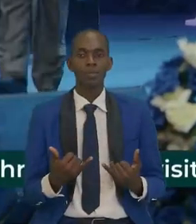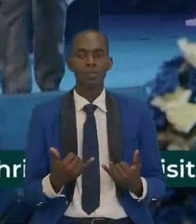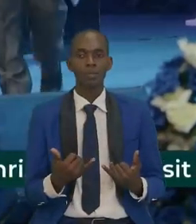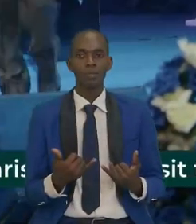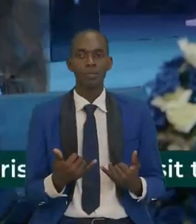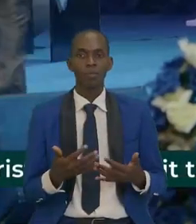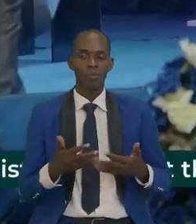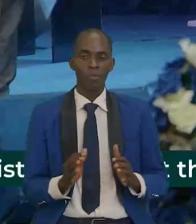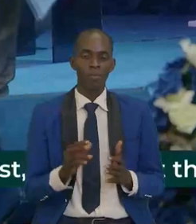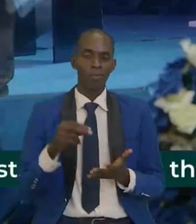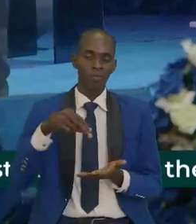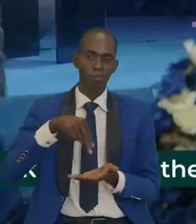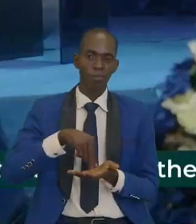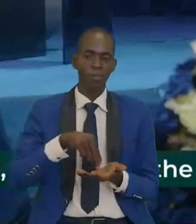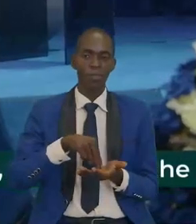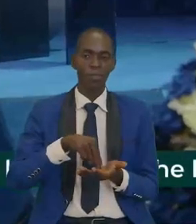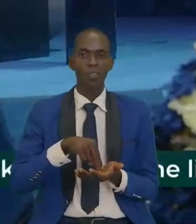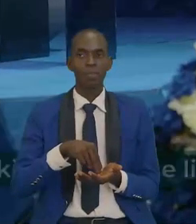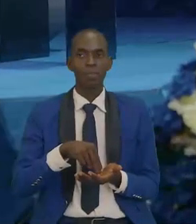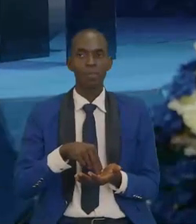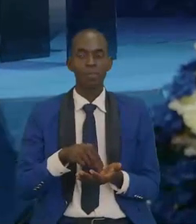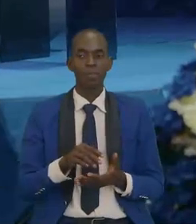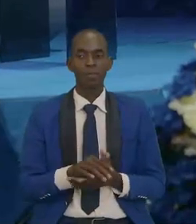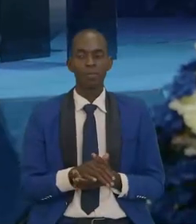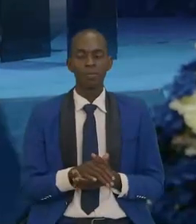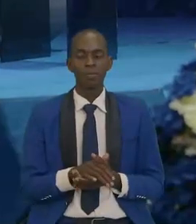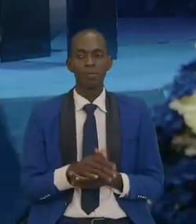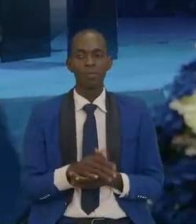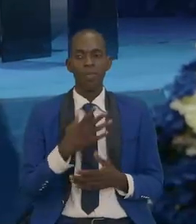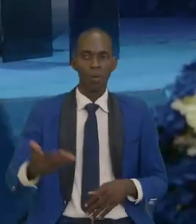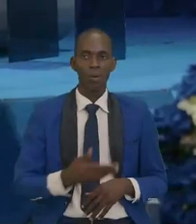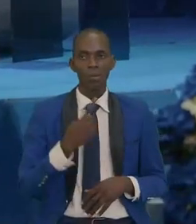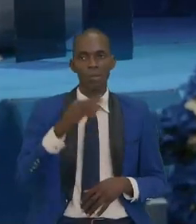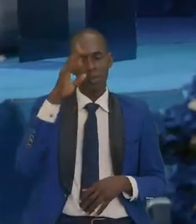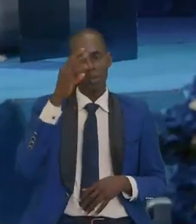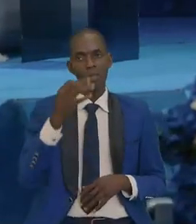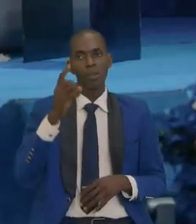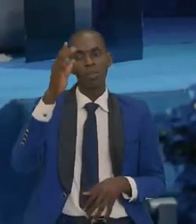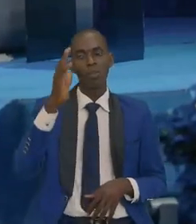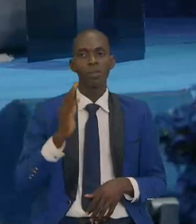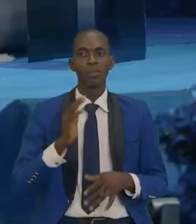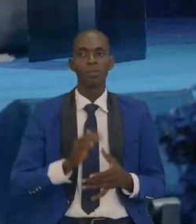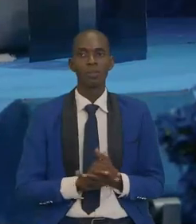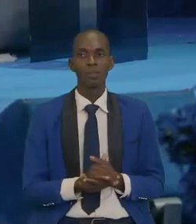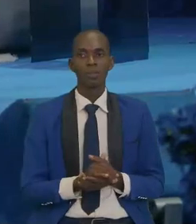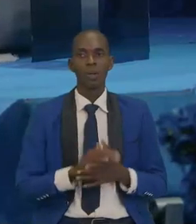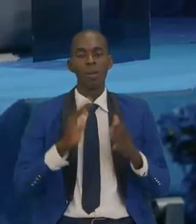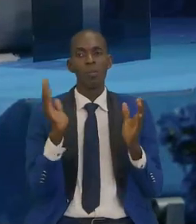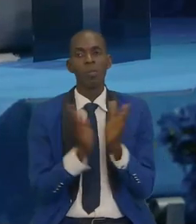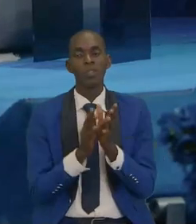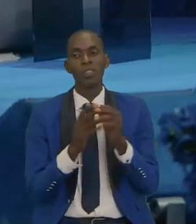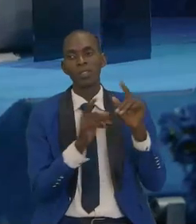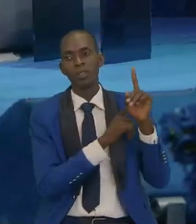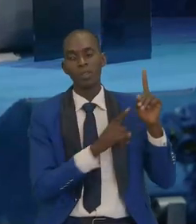Well, l'heure tant attendue est arrivée. L'homme de Dieu maintenant monte le podium pour faire la prière de miracle.